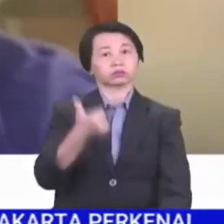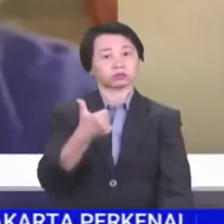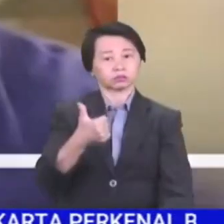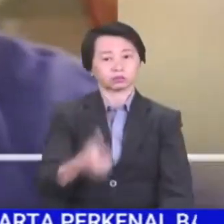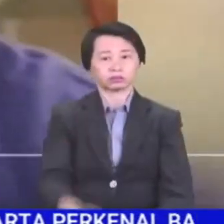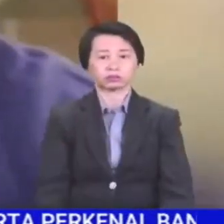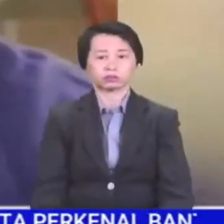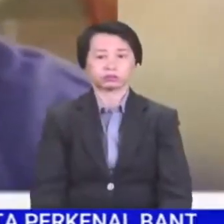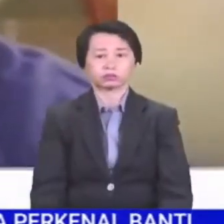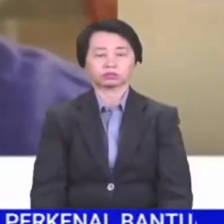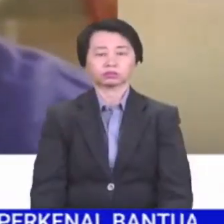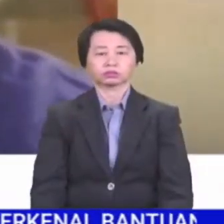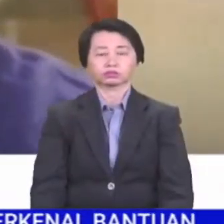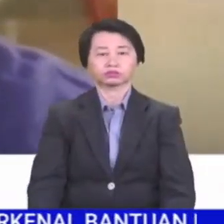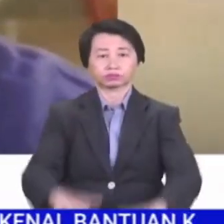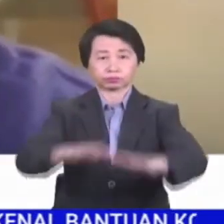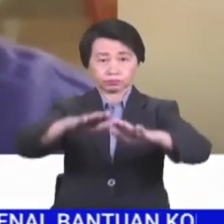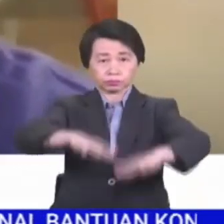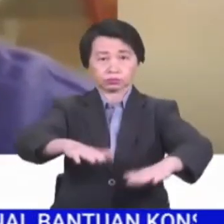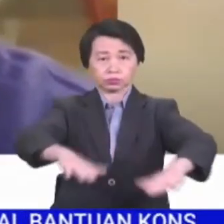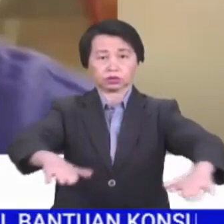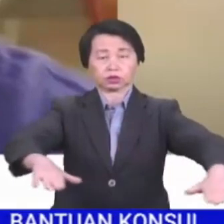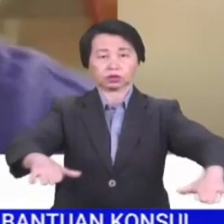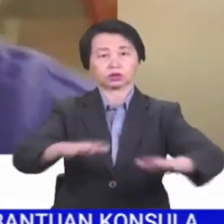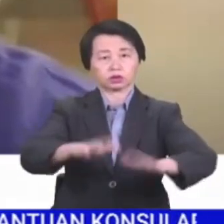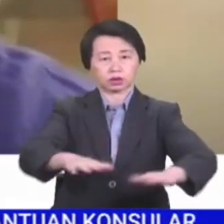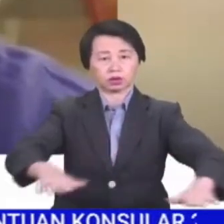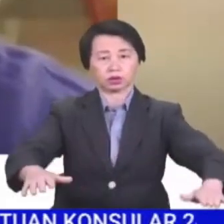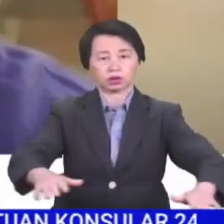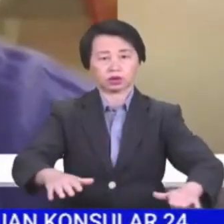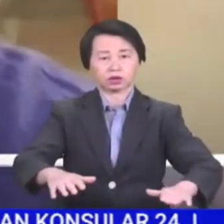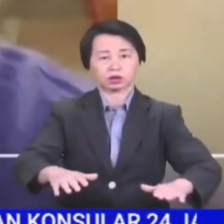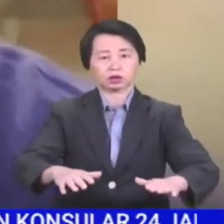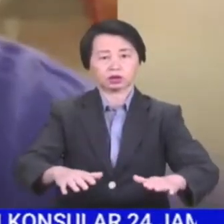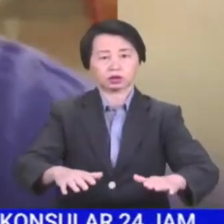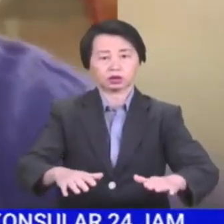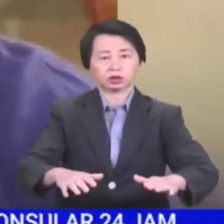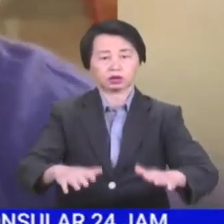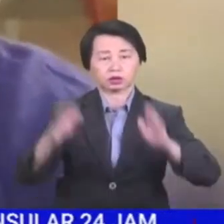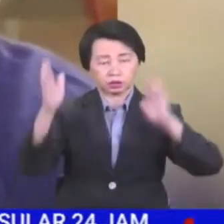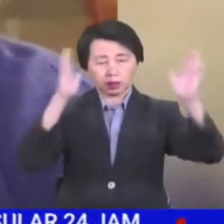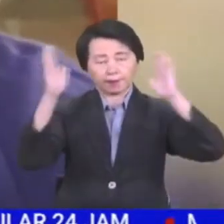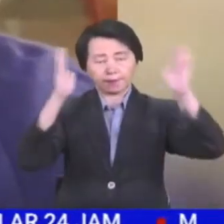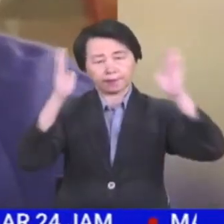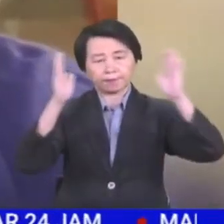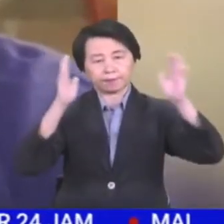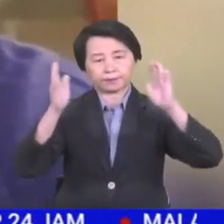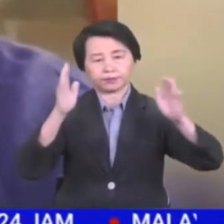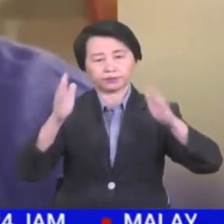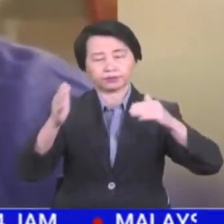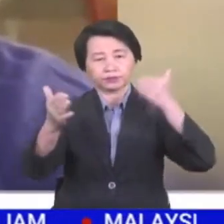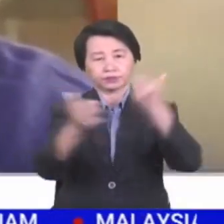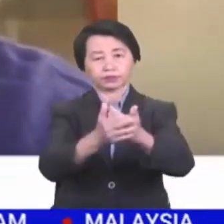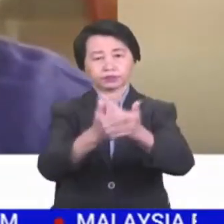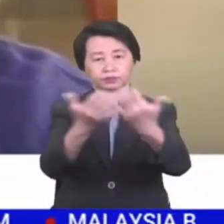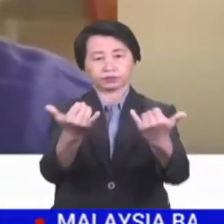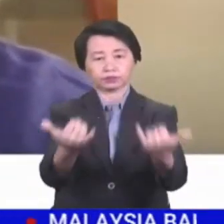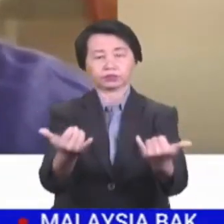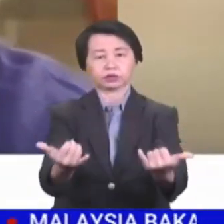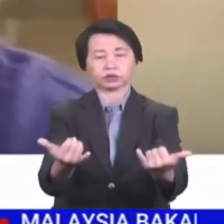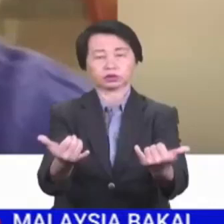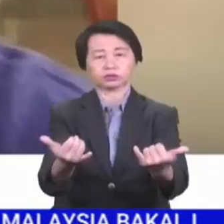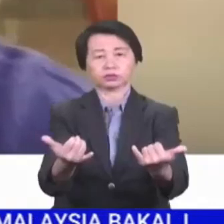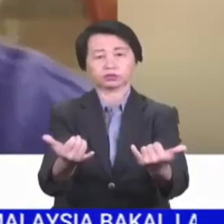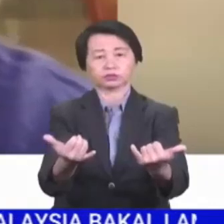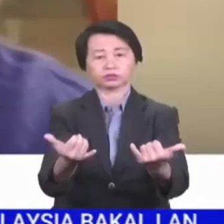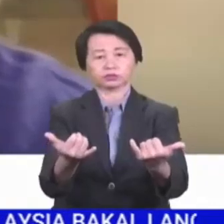PIC kanak-kanak yang telah dijalankan di Malaysia sehingga kini